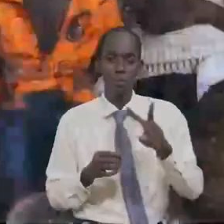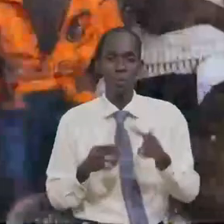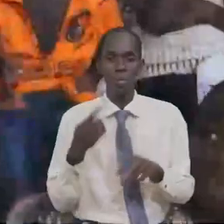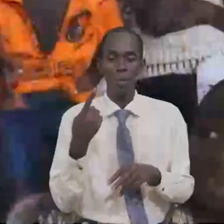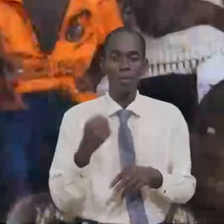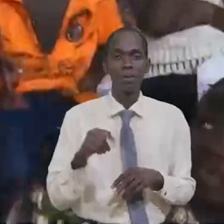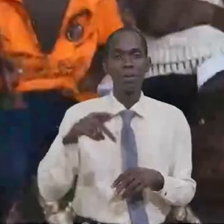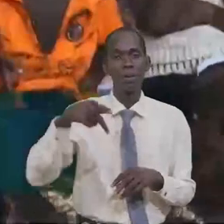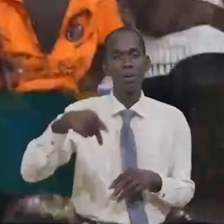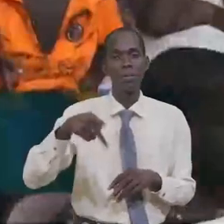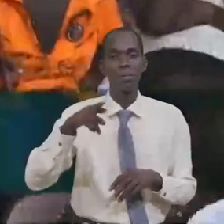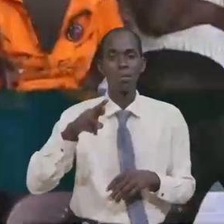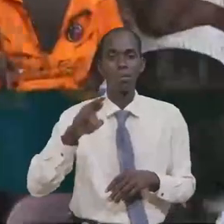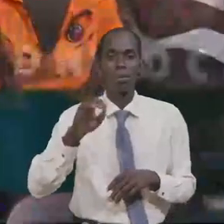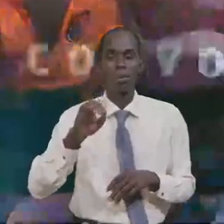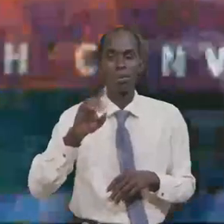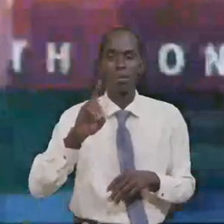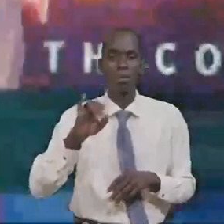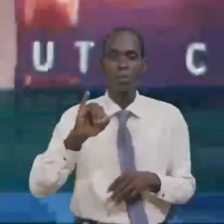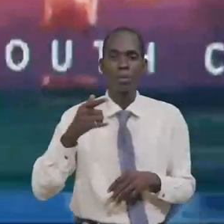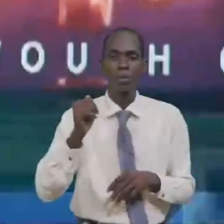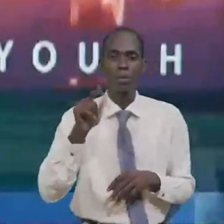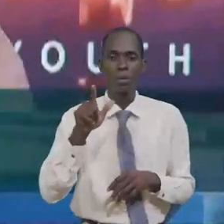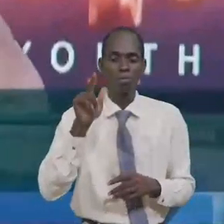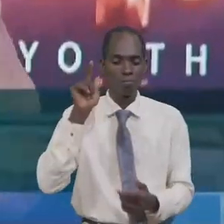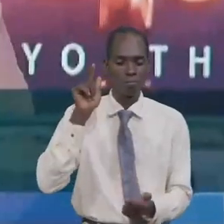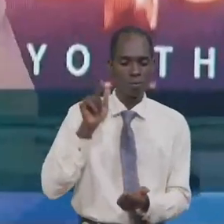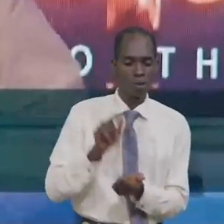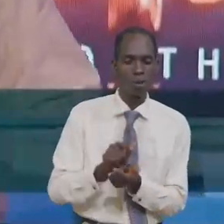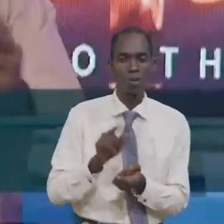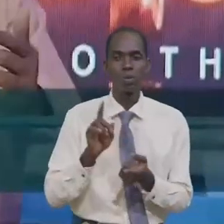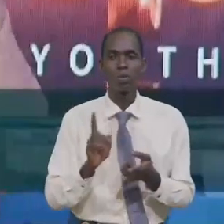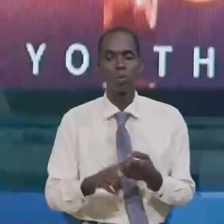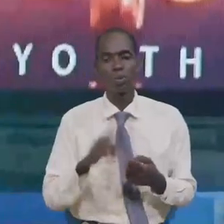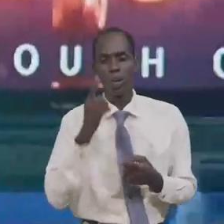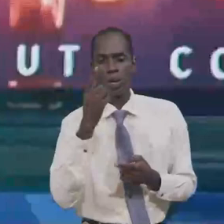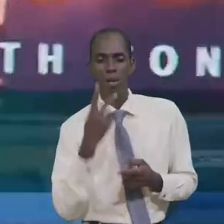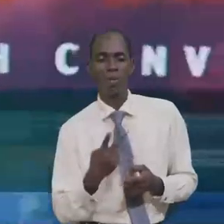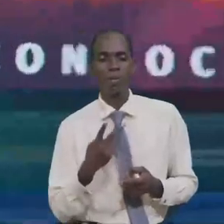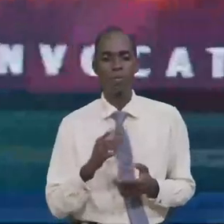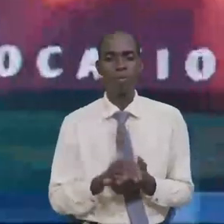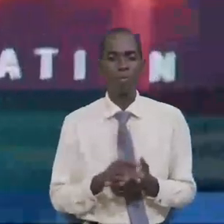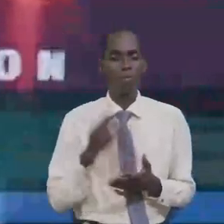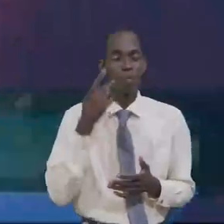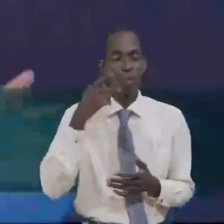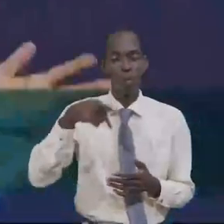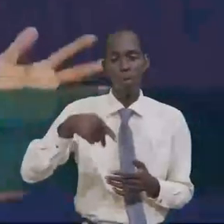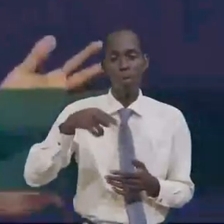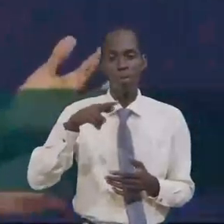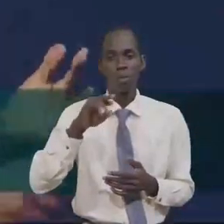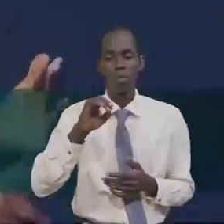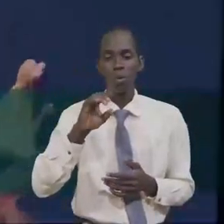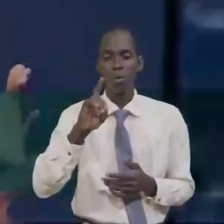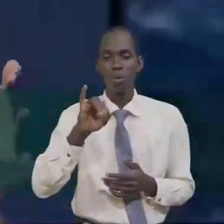les produits réduit en médiocre les produits les prodiges sont ceux qui fuient la